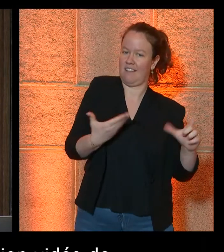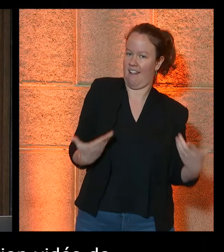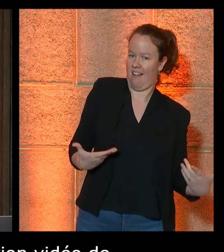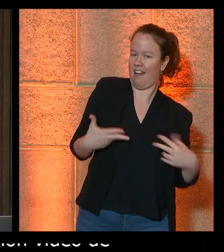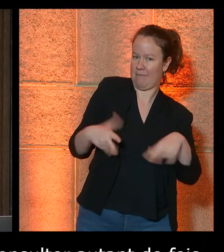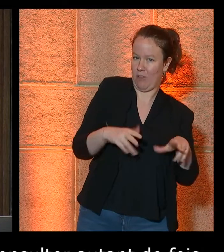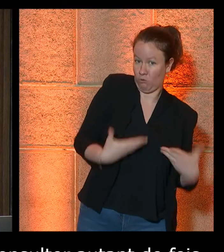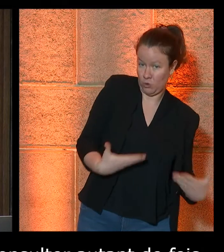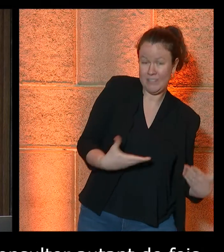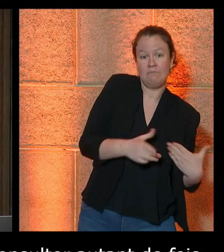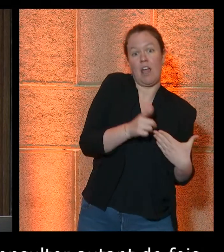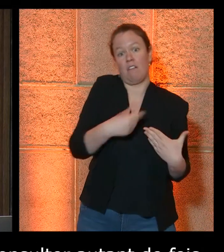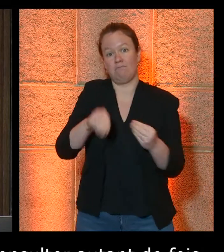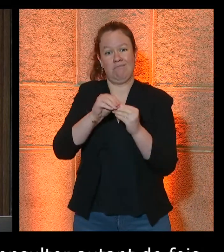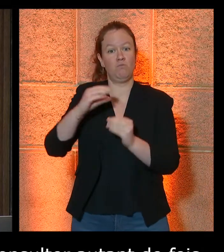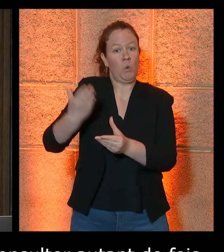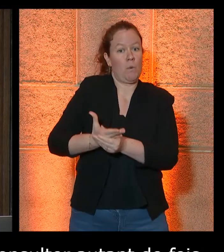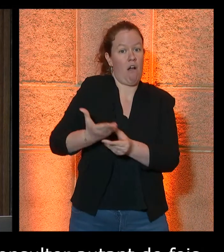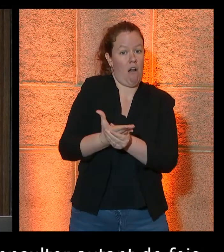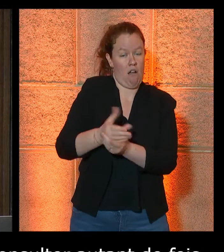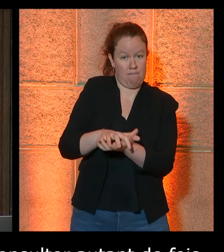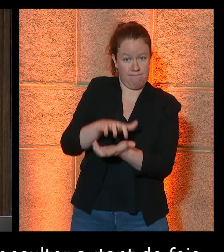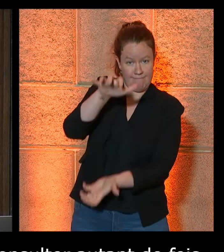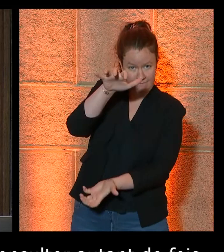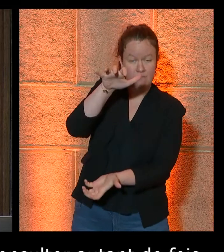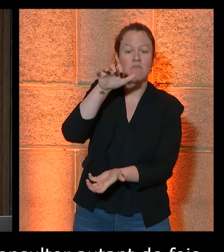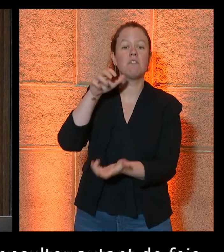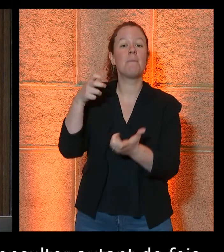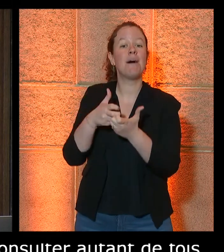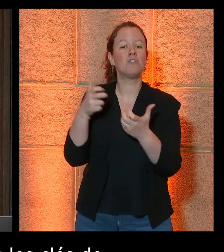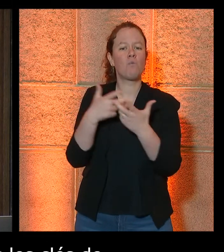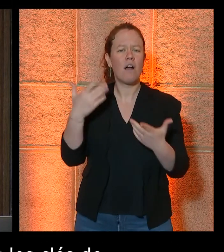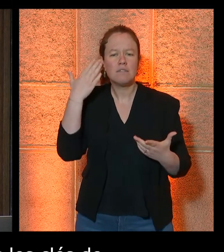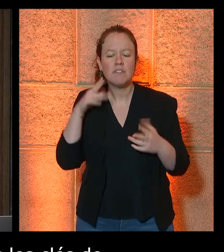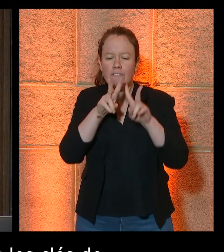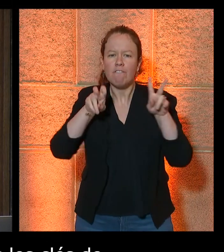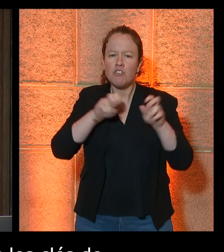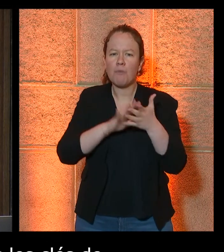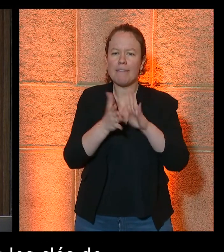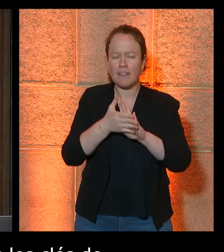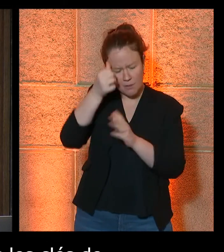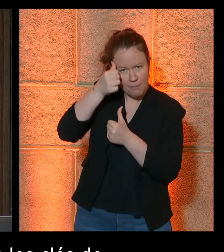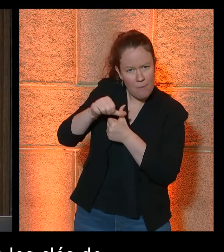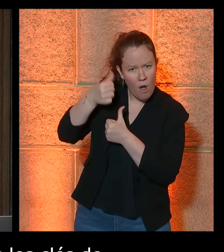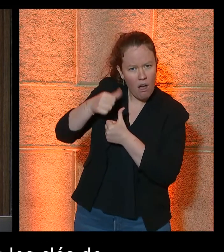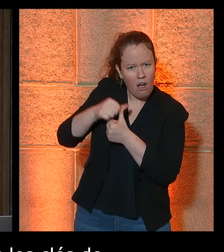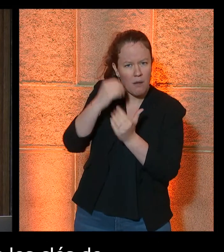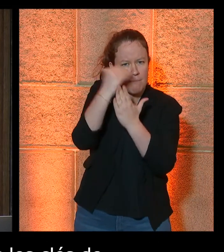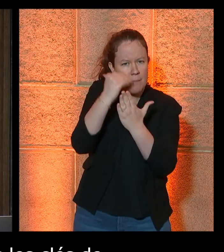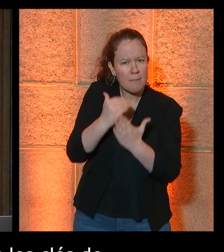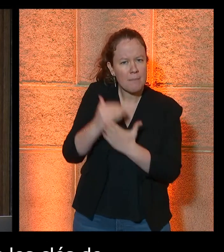aujourd'hui un certain nombre de ressources. Je pense en particulier aux 3 mémentos de l'accessibilité du